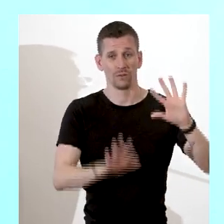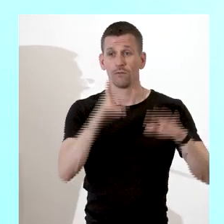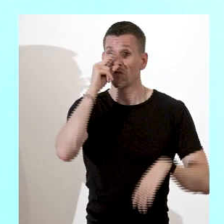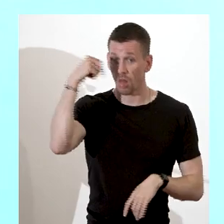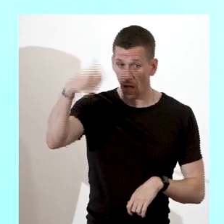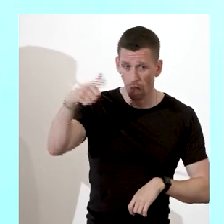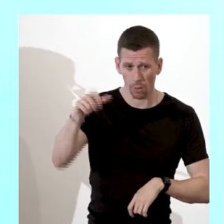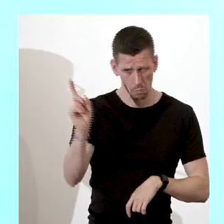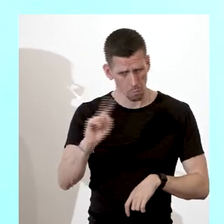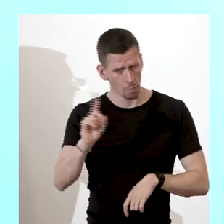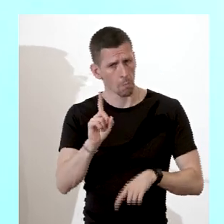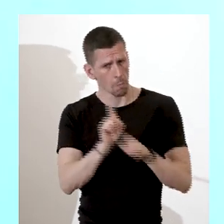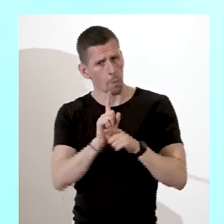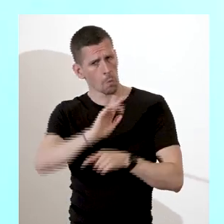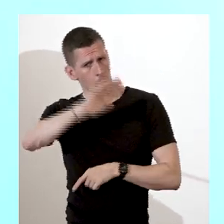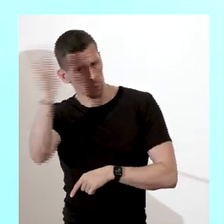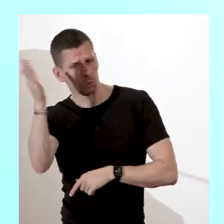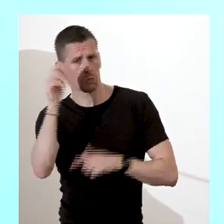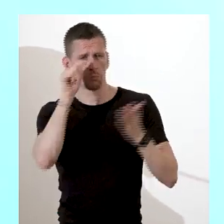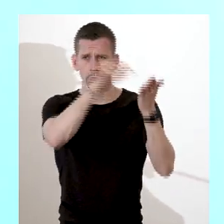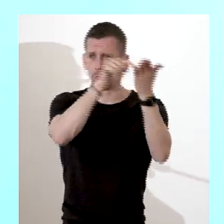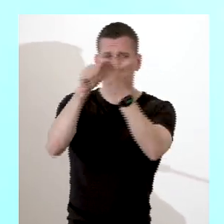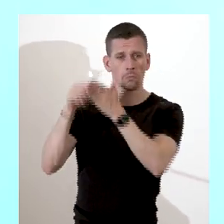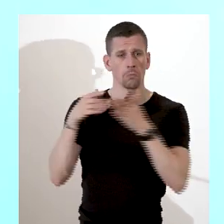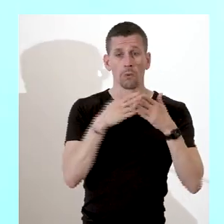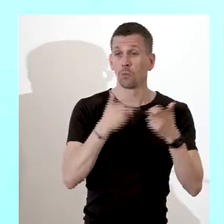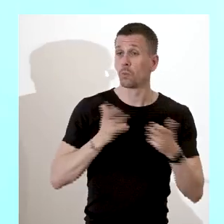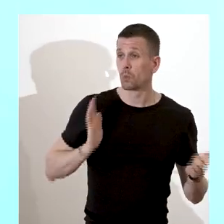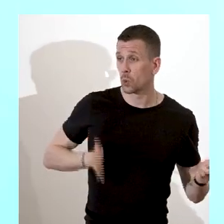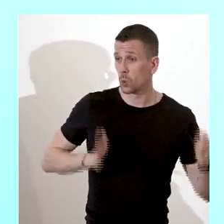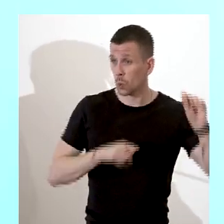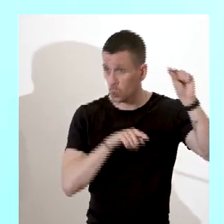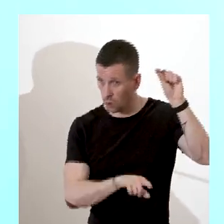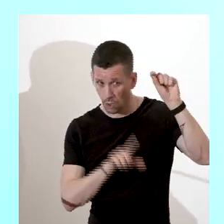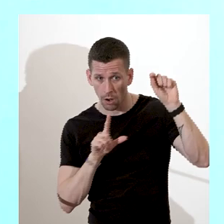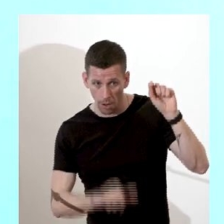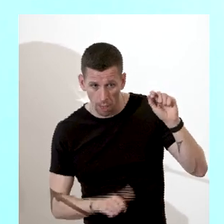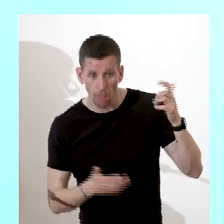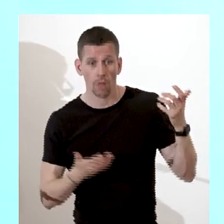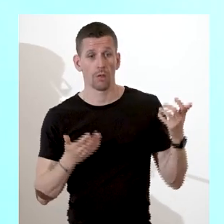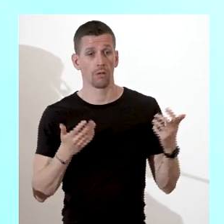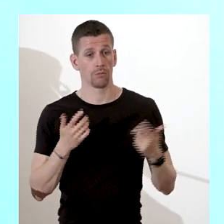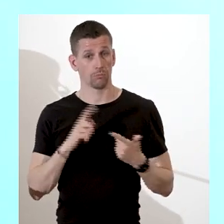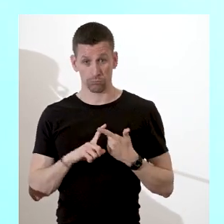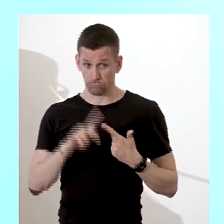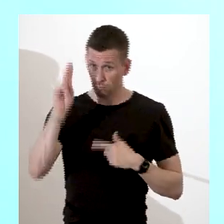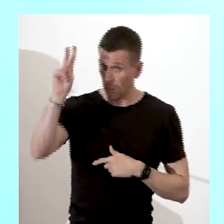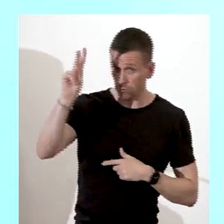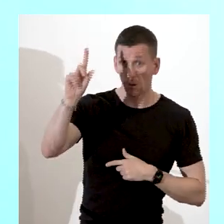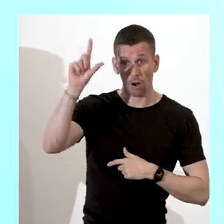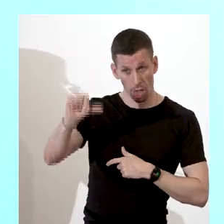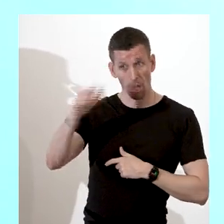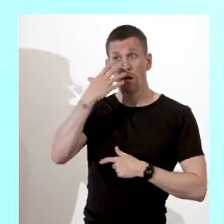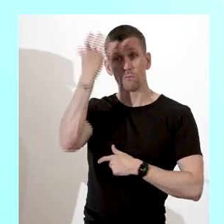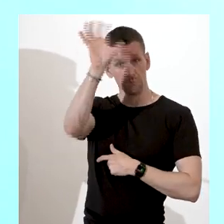dans d'autres ports atlantiques, comme Bordeaux, et dans des villes de l'intérieur, comme Paris. Parmi